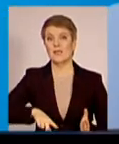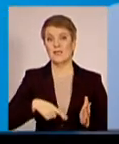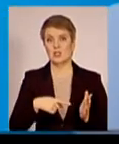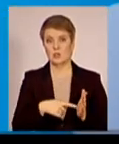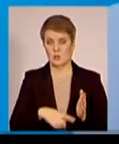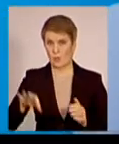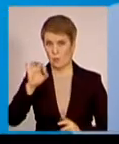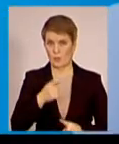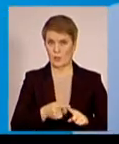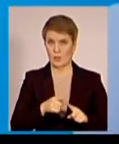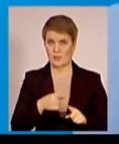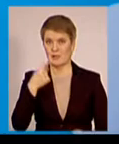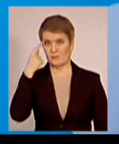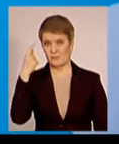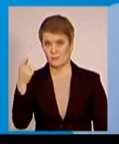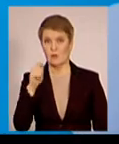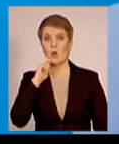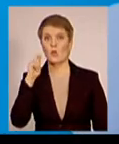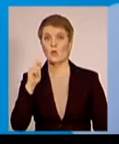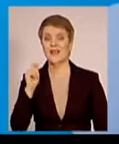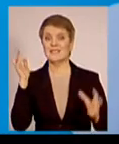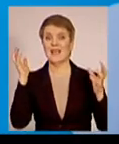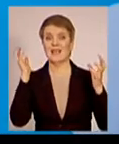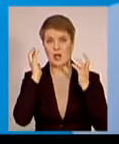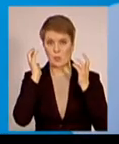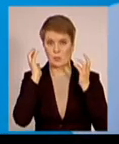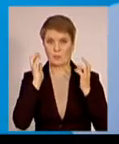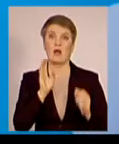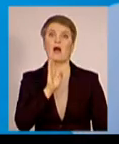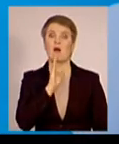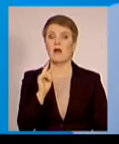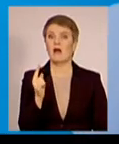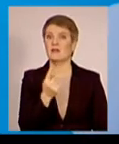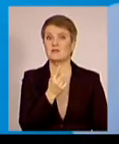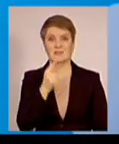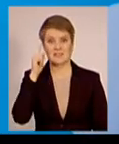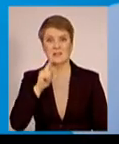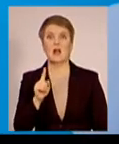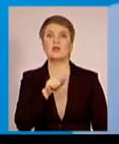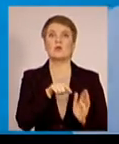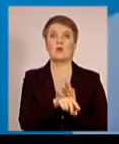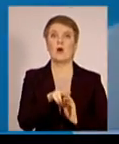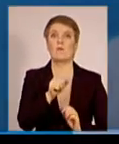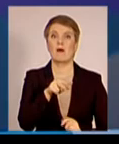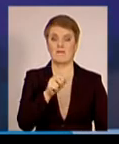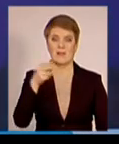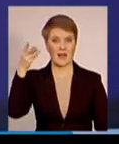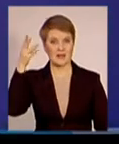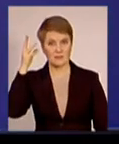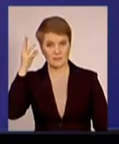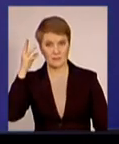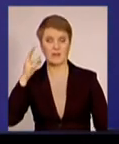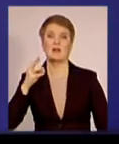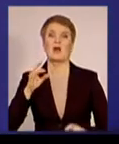в ексклюзивному коментарі сповістила Українське радіо. Поки що Олена – єдине джерело інформації про Павла. У диппредставництвах коментарів